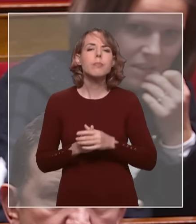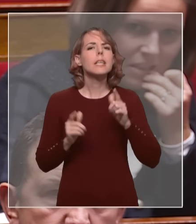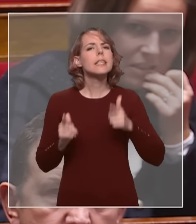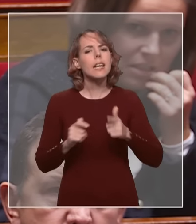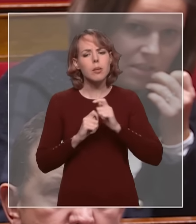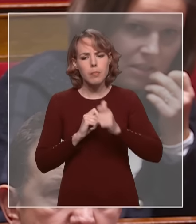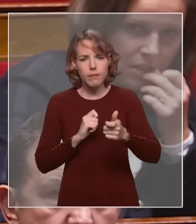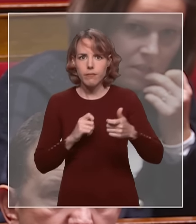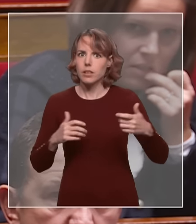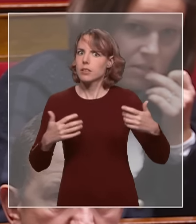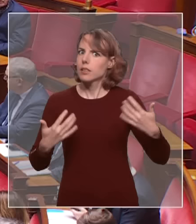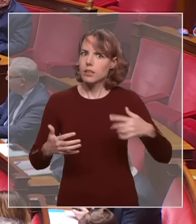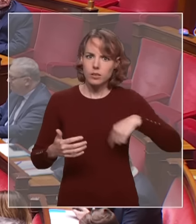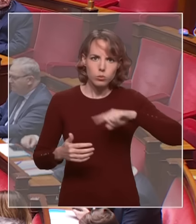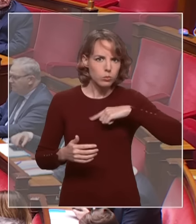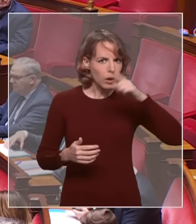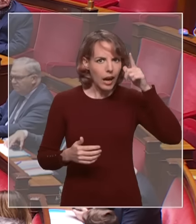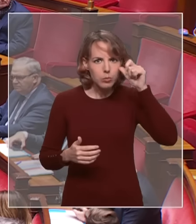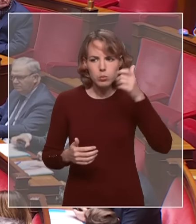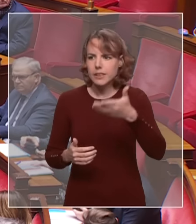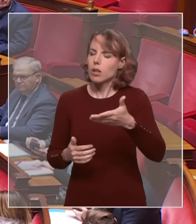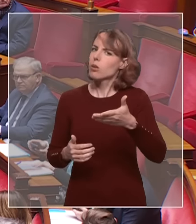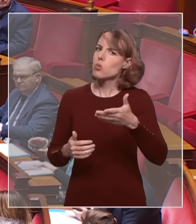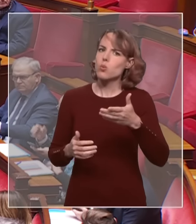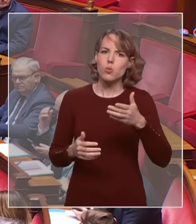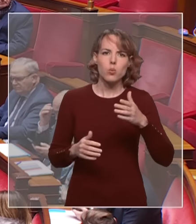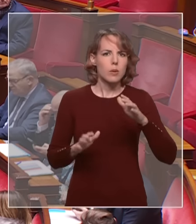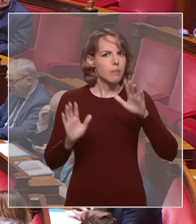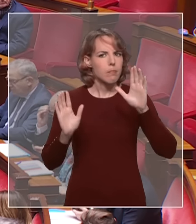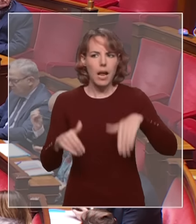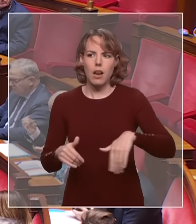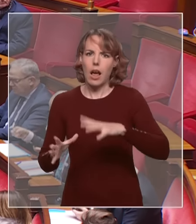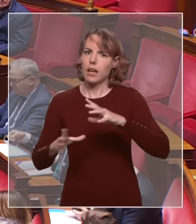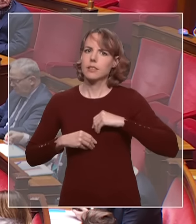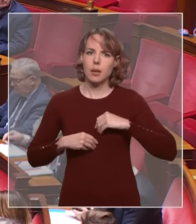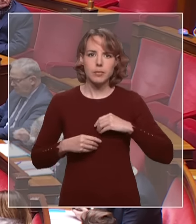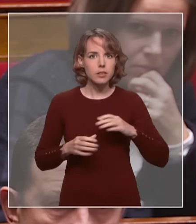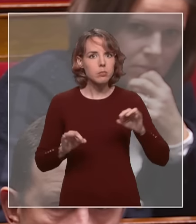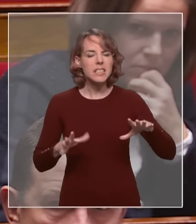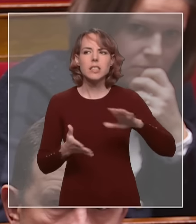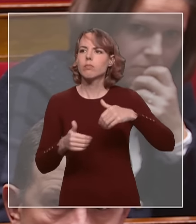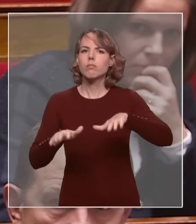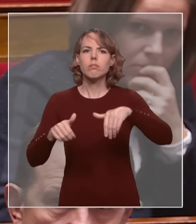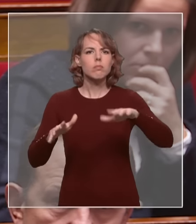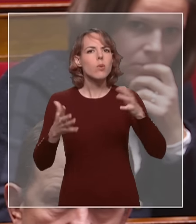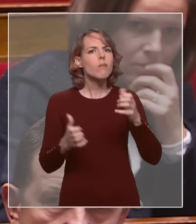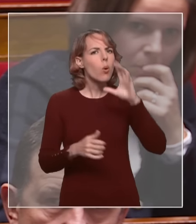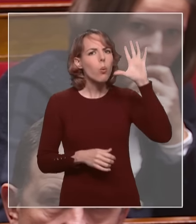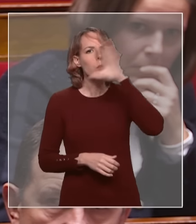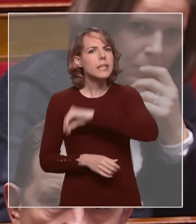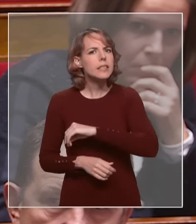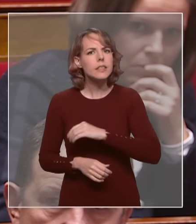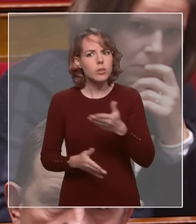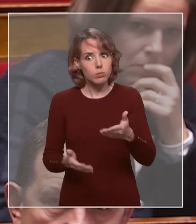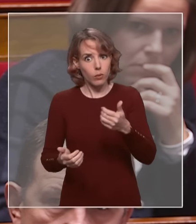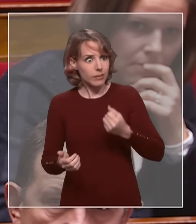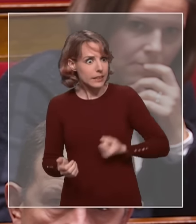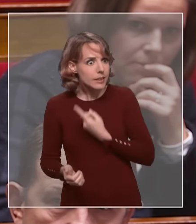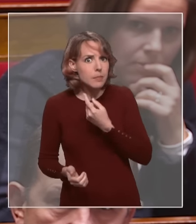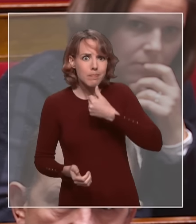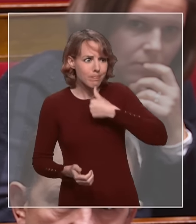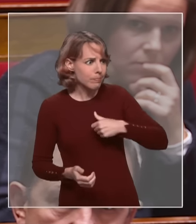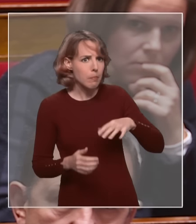notre République n'est pas digne. On a voulu oublier qu'ils étaient des victimes de l'histoire nationale, oublier qu'ils n'avaient